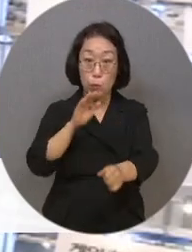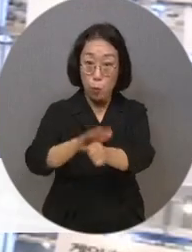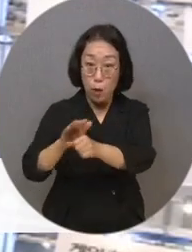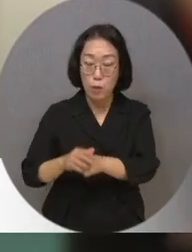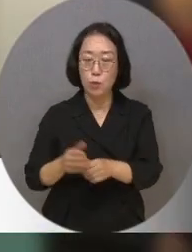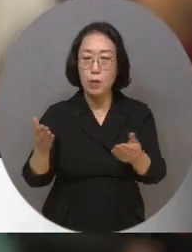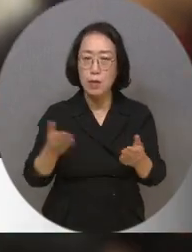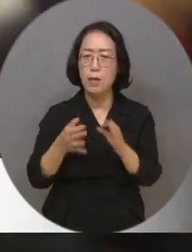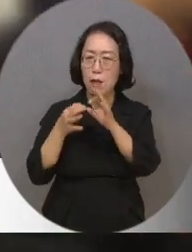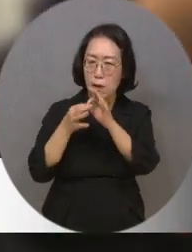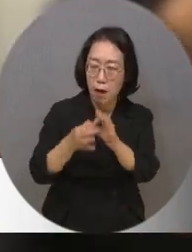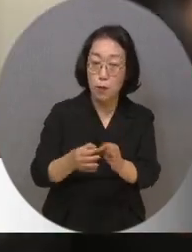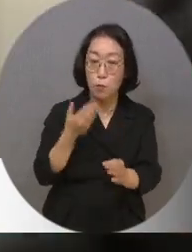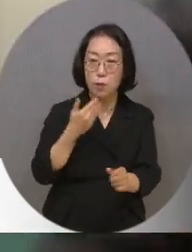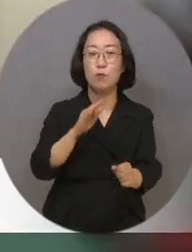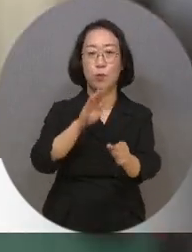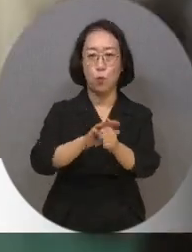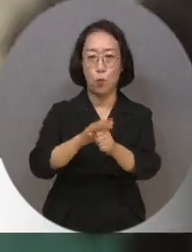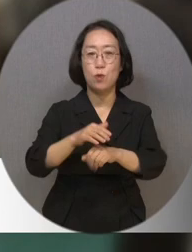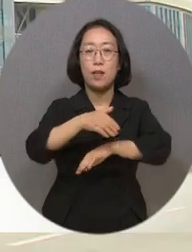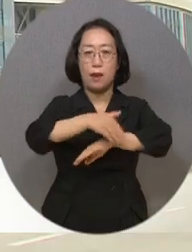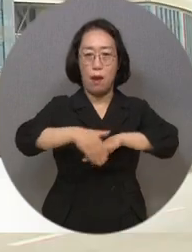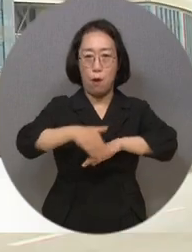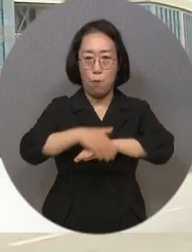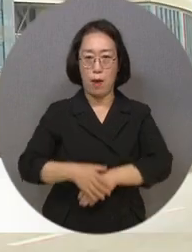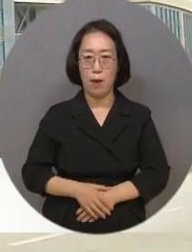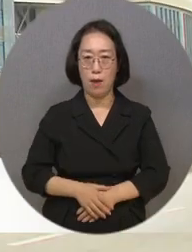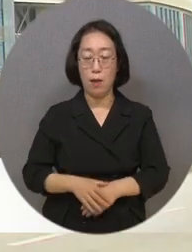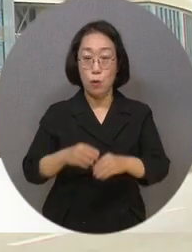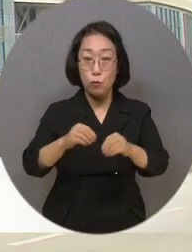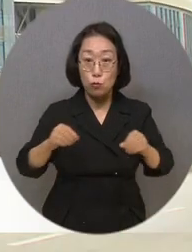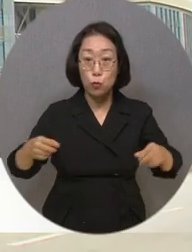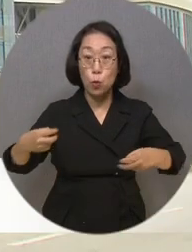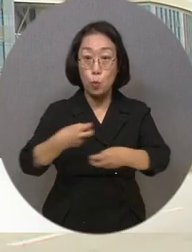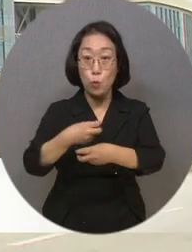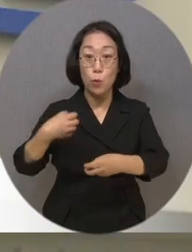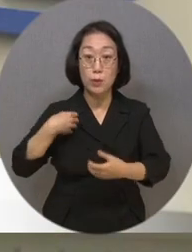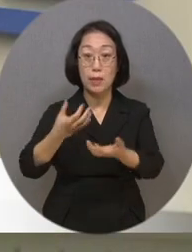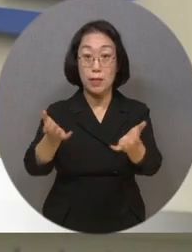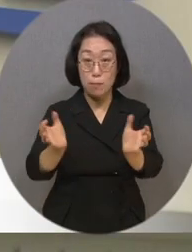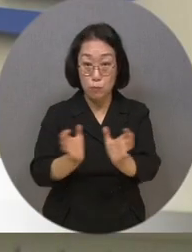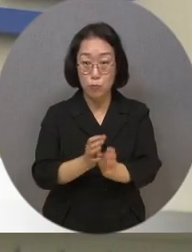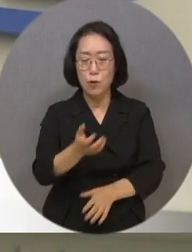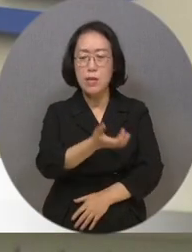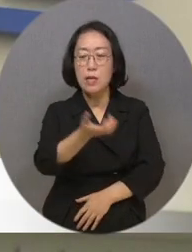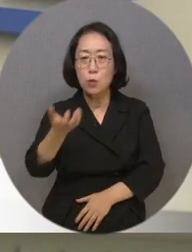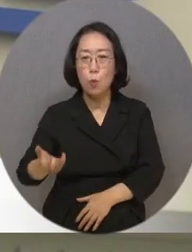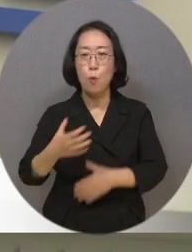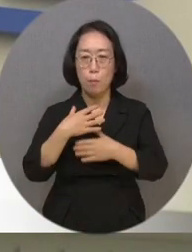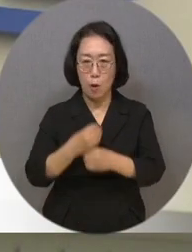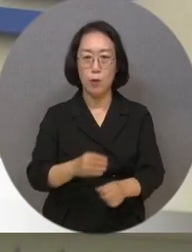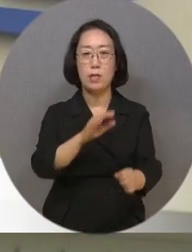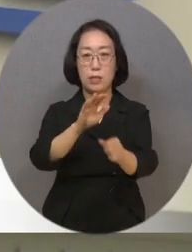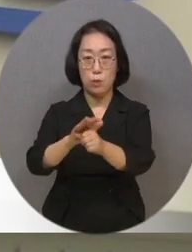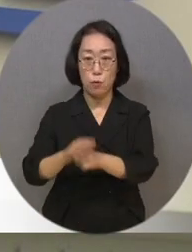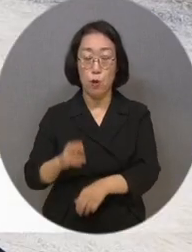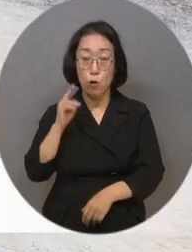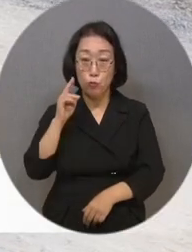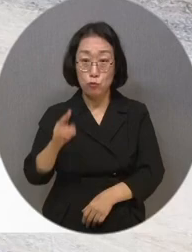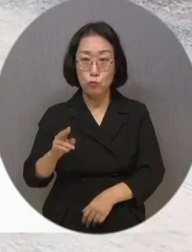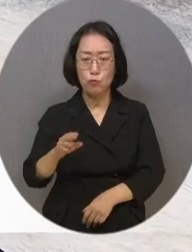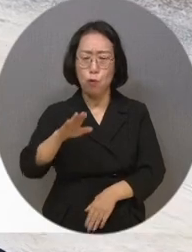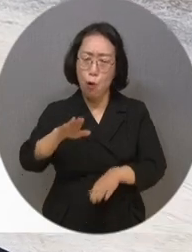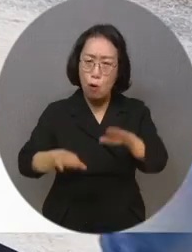직업생활 유지를 도울 계획입니다 국토교통부도 교통약자를 위한 이동 편의를 지원하고 중증